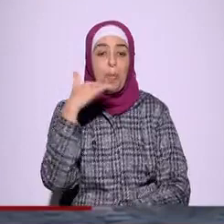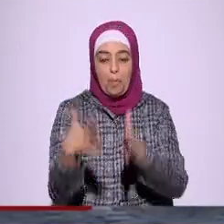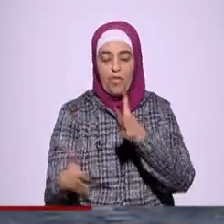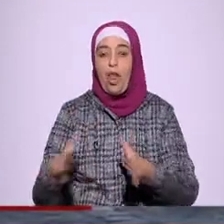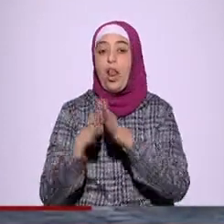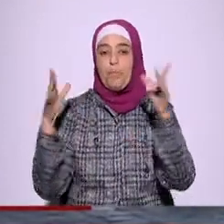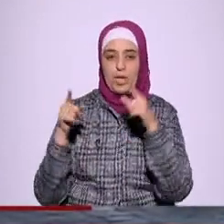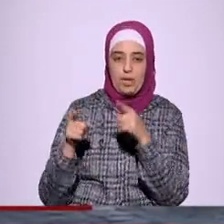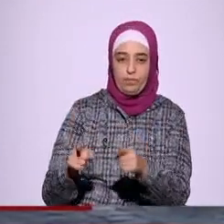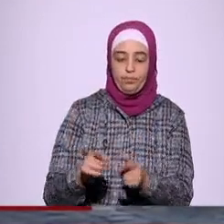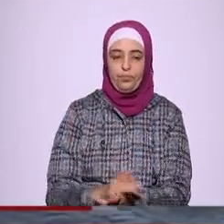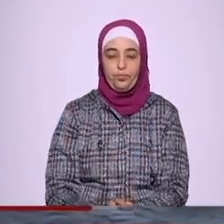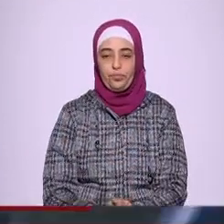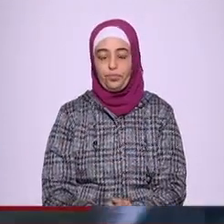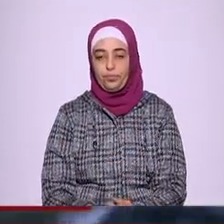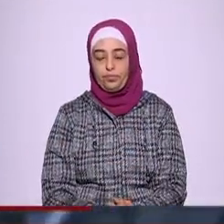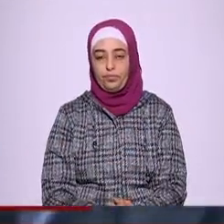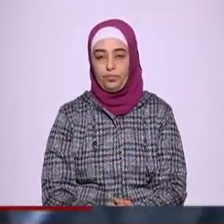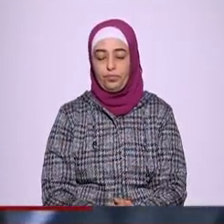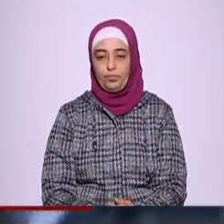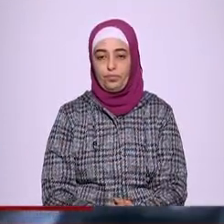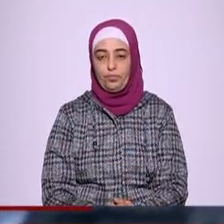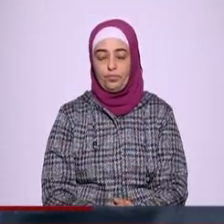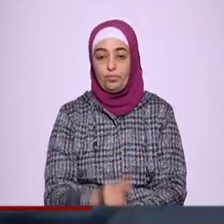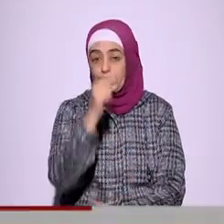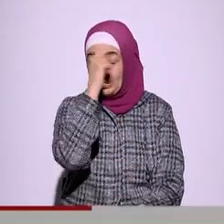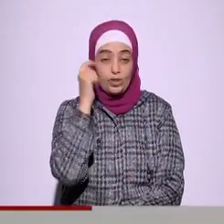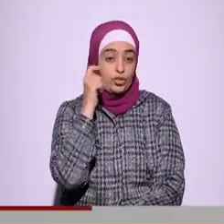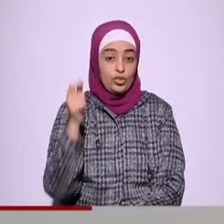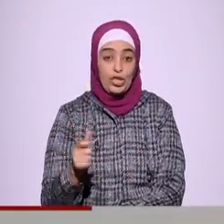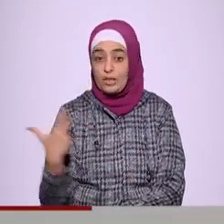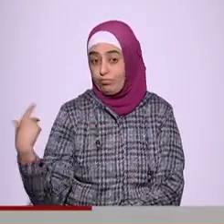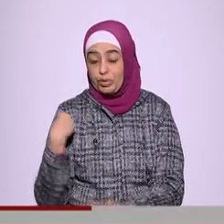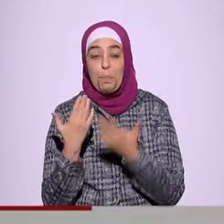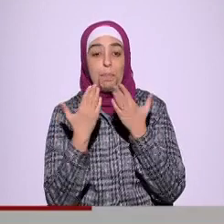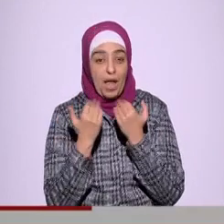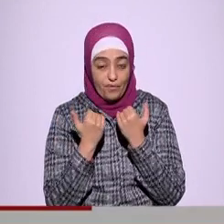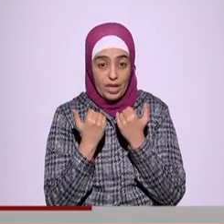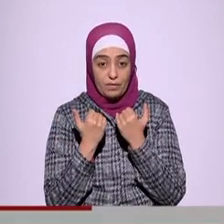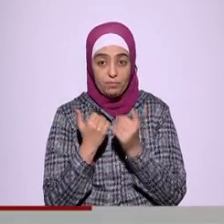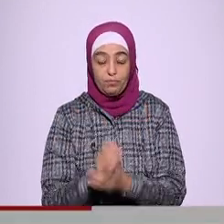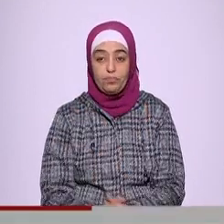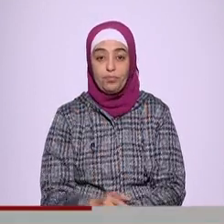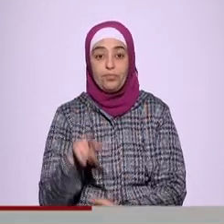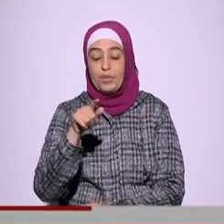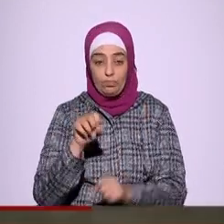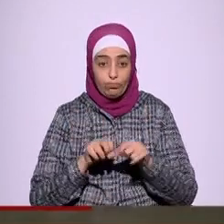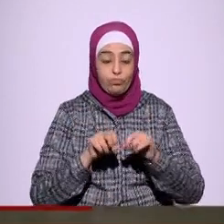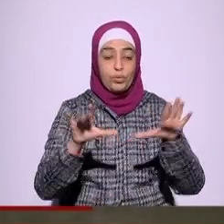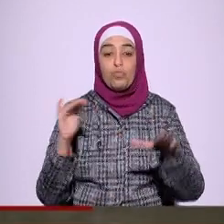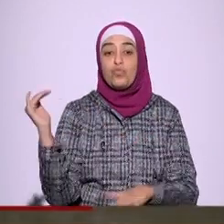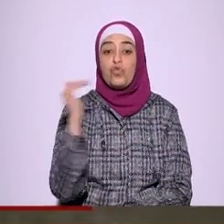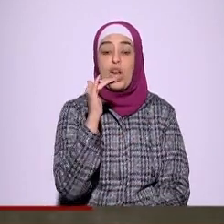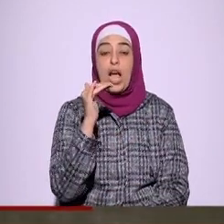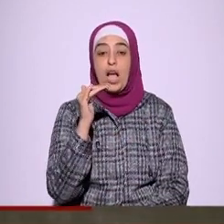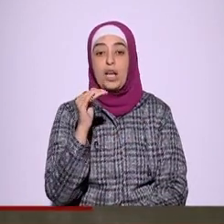الأطفال. وبالتالي طبعا في حال الشخص كان غير ملقح فإن يؤدي سرعة الانتشار إلى